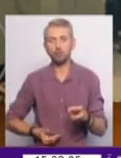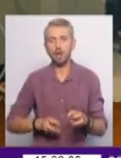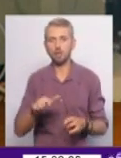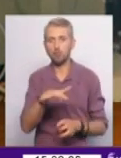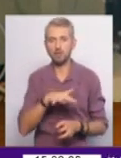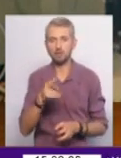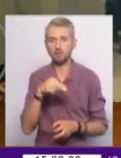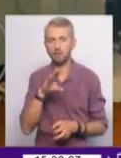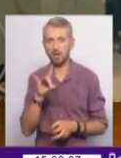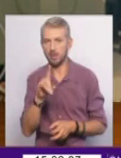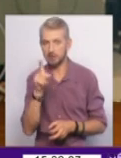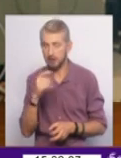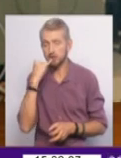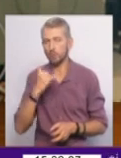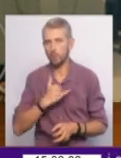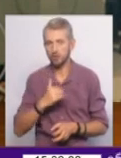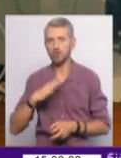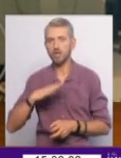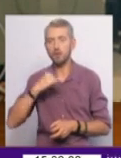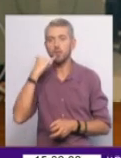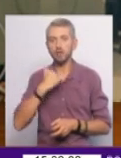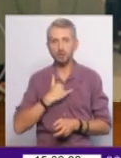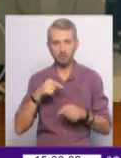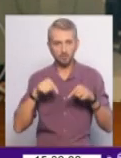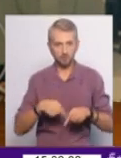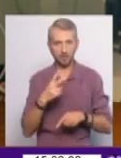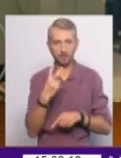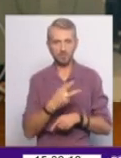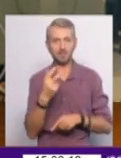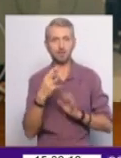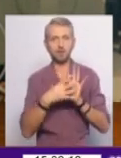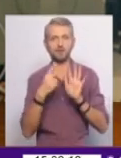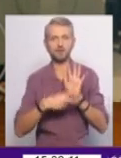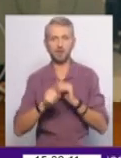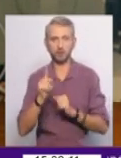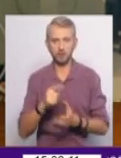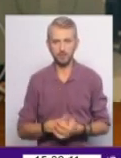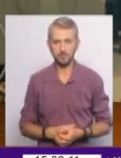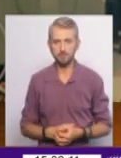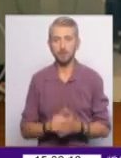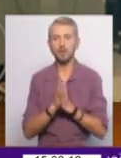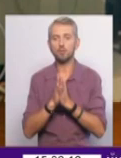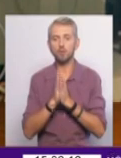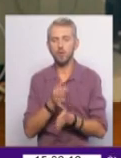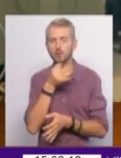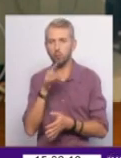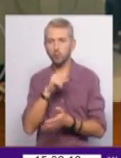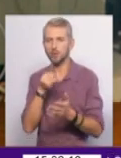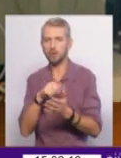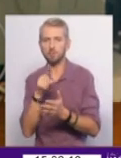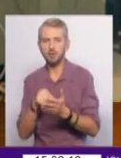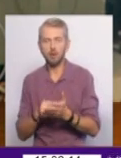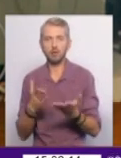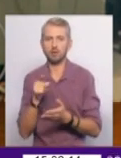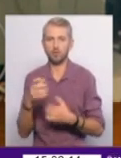ДВРС, долучайтеся. І, звичайно, чекаємо дзвінків до нашого ефіру 223-08-71. Будь ласка, будь-які питання, які